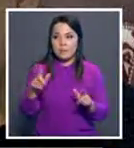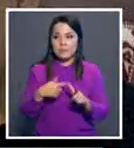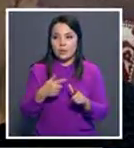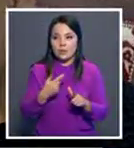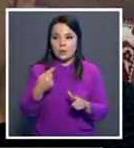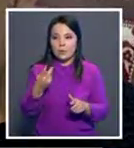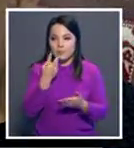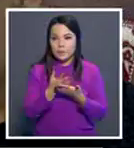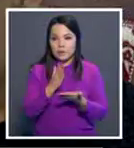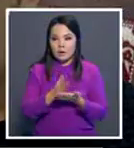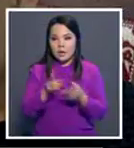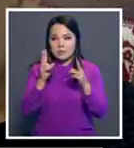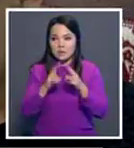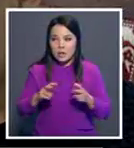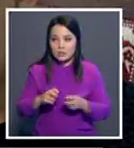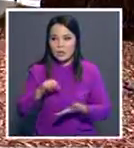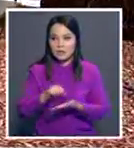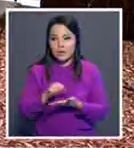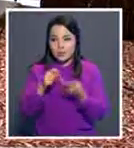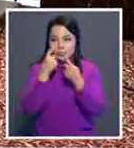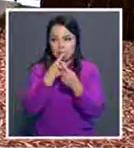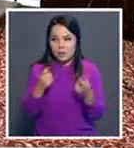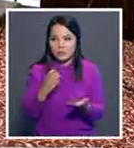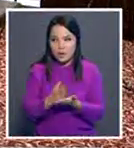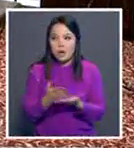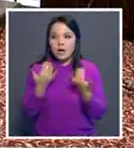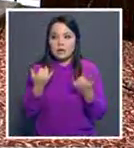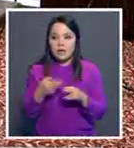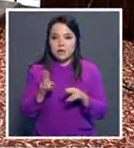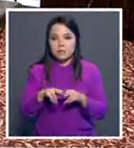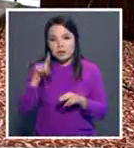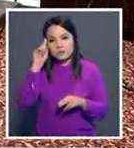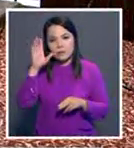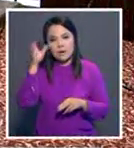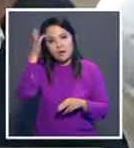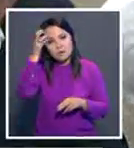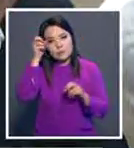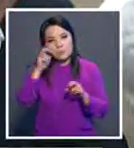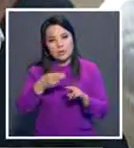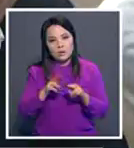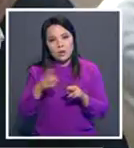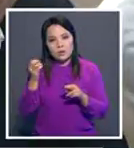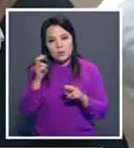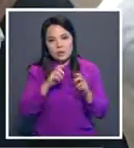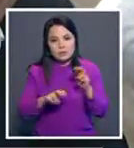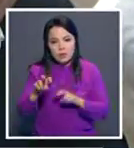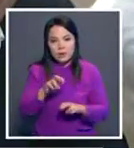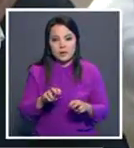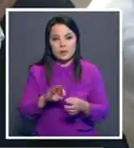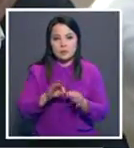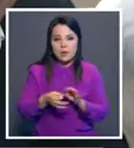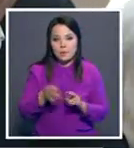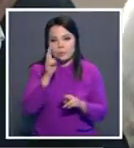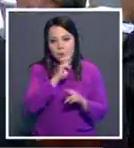емес. Зерттеушілер зерделеп, баспасөзде жарияланып та жатыр. Десек те, белгілі ғалымдардың сөзінше, әлі де архивті ақтарып, кейбір